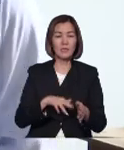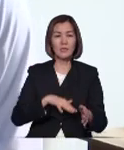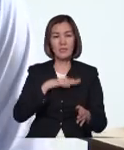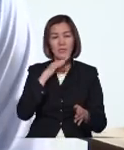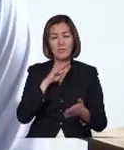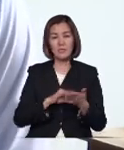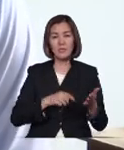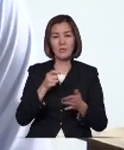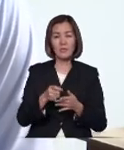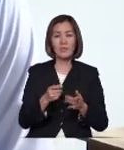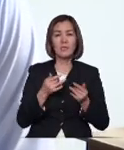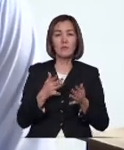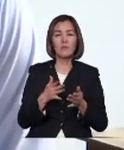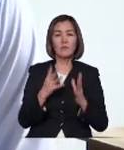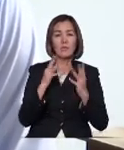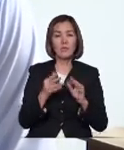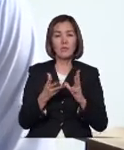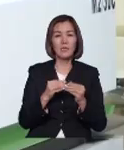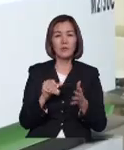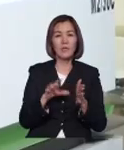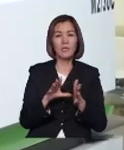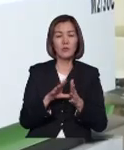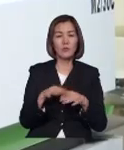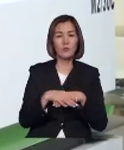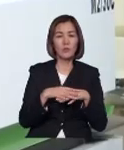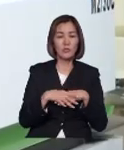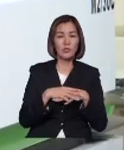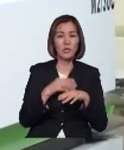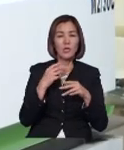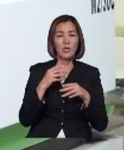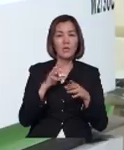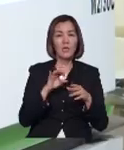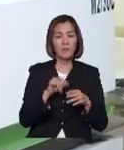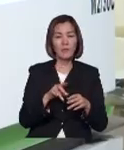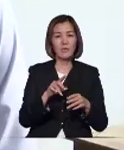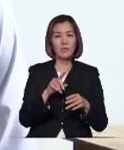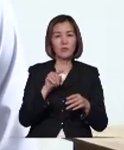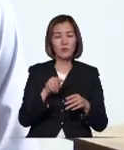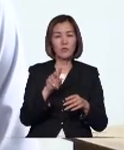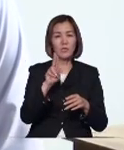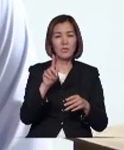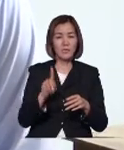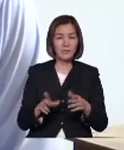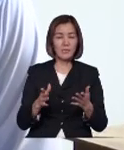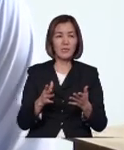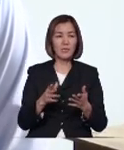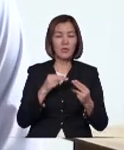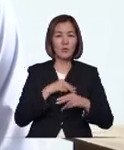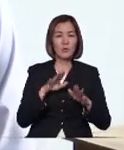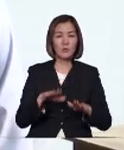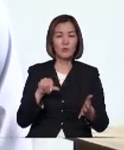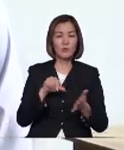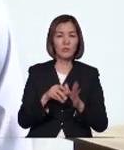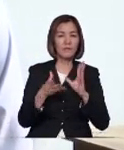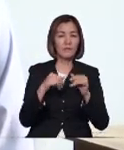подать заявку на требуемое количество мест через электронную биржу труда enbek.kz устроиться на субсидируемые рабочее место могут